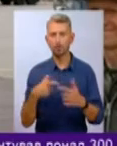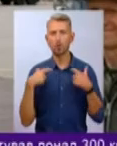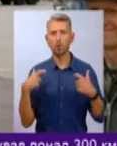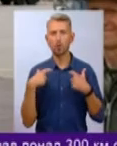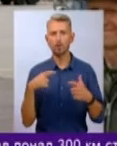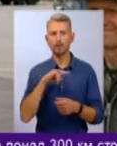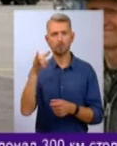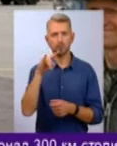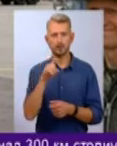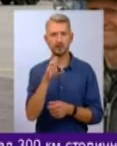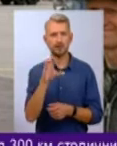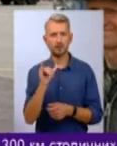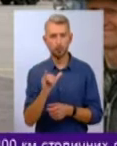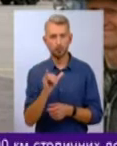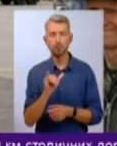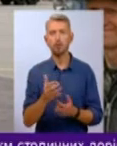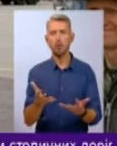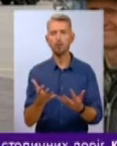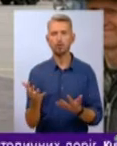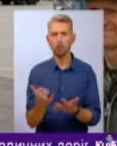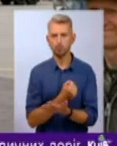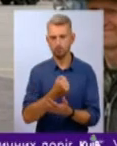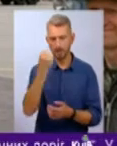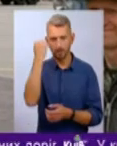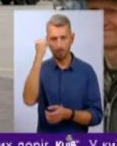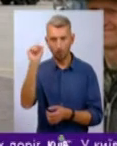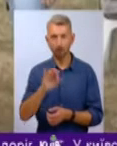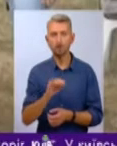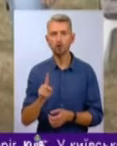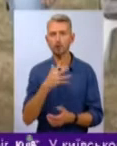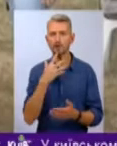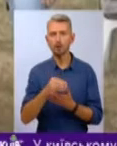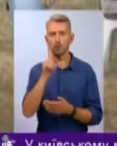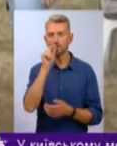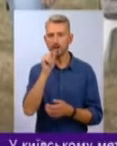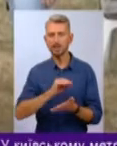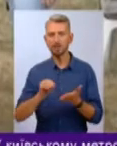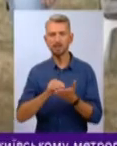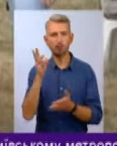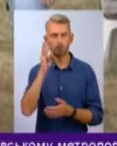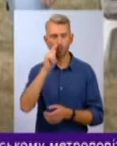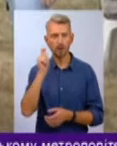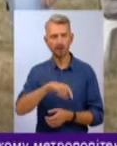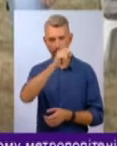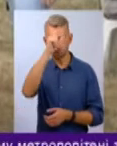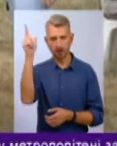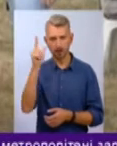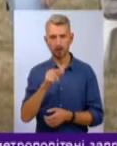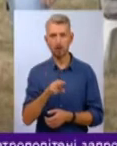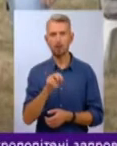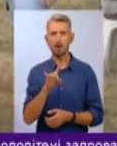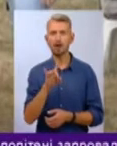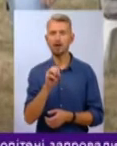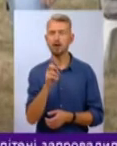сил ЗСУ Олександр Оксанченко здобув переконливу перемогу, про що в своєму твіттері написав посол України у Чеській Республіці Євген